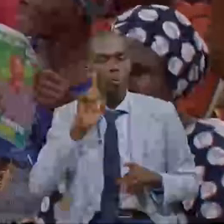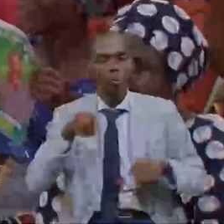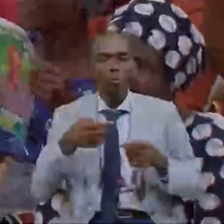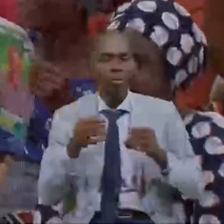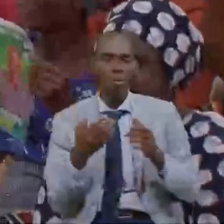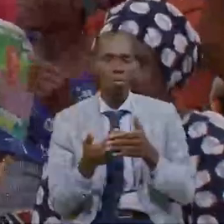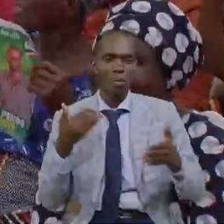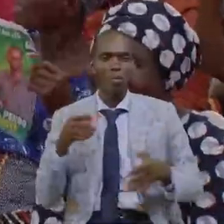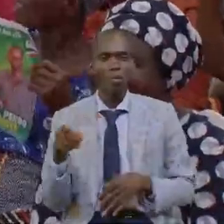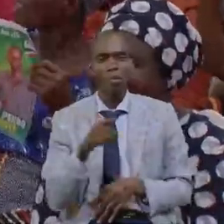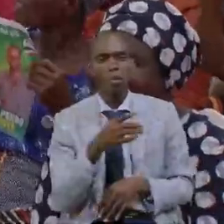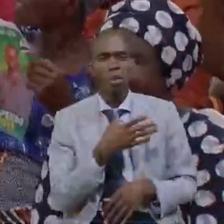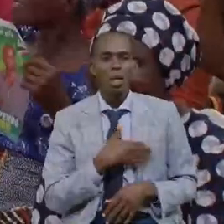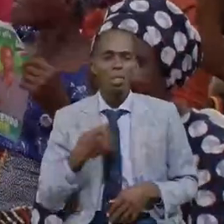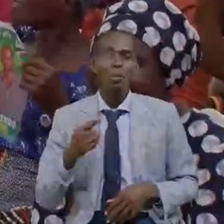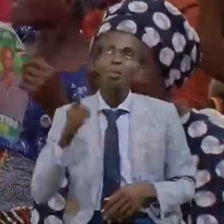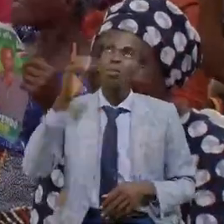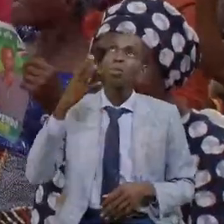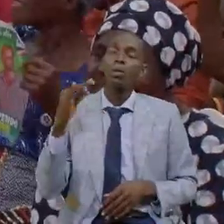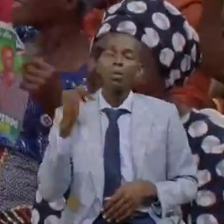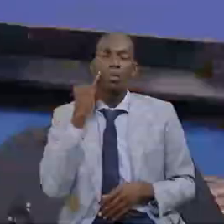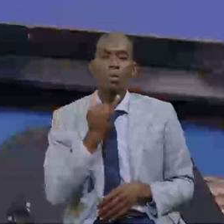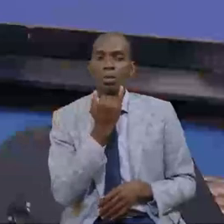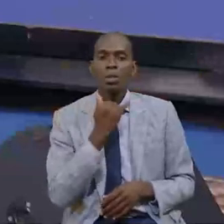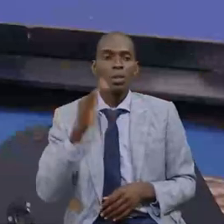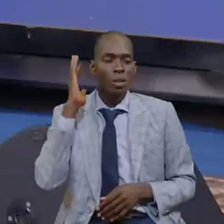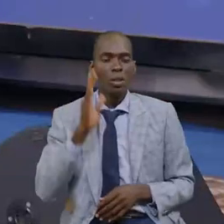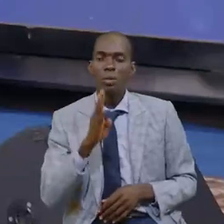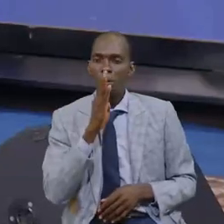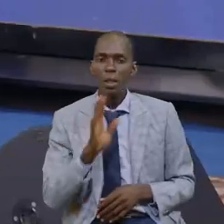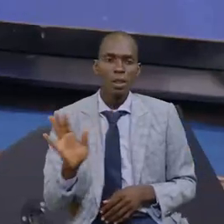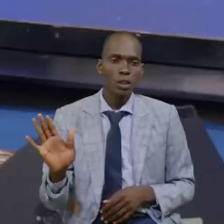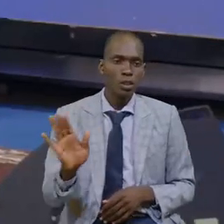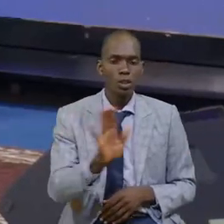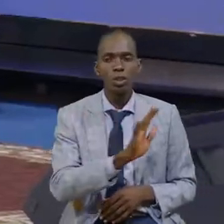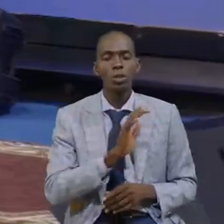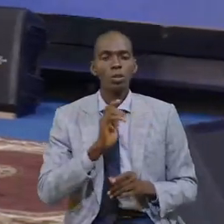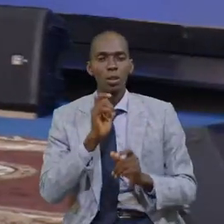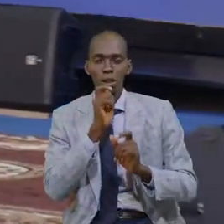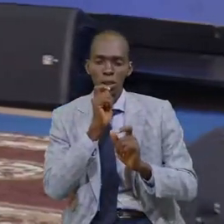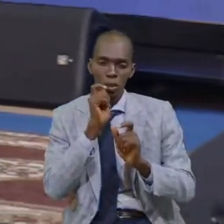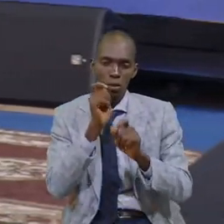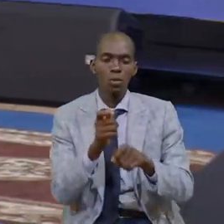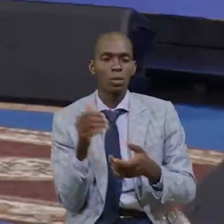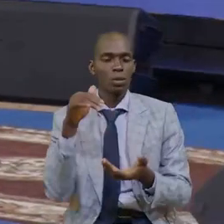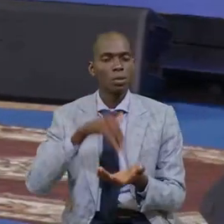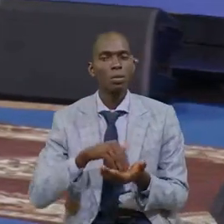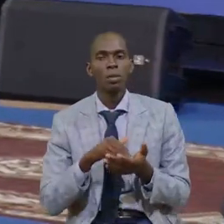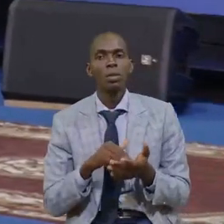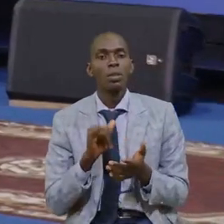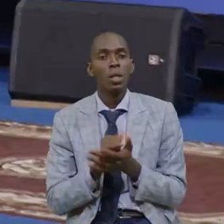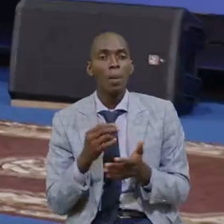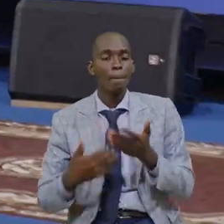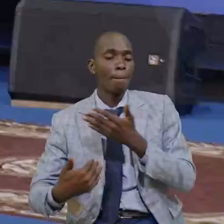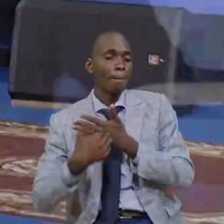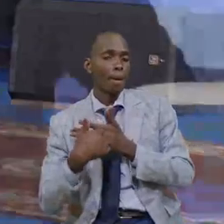vous. Et le Dieu d'Israël fermera votre marche. C'est-à-dire